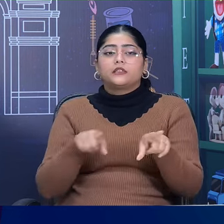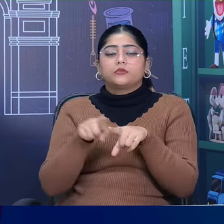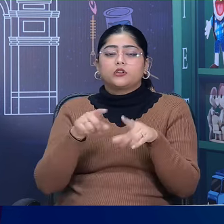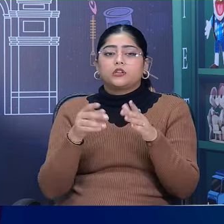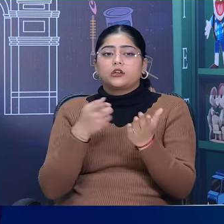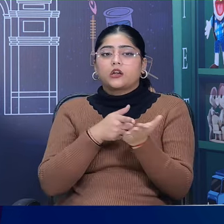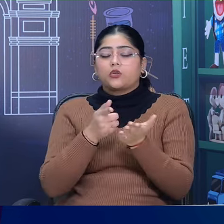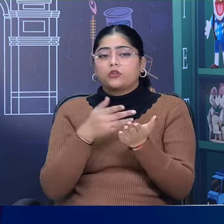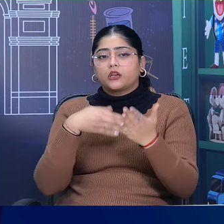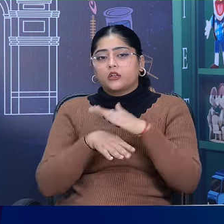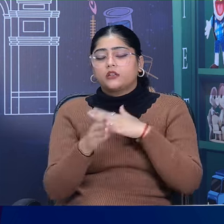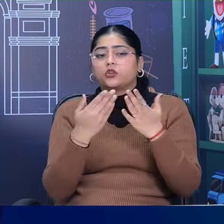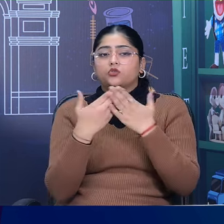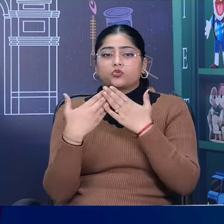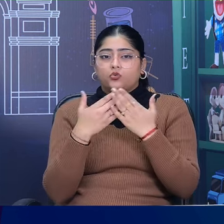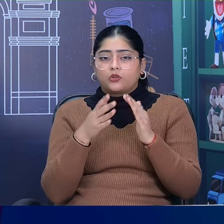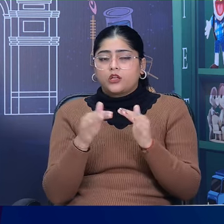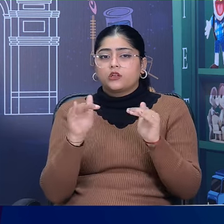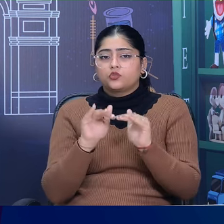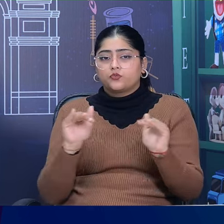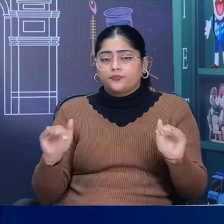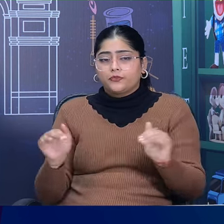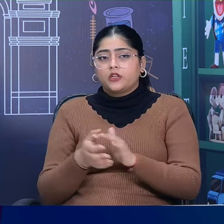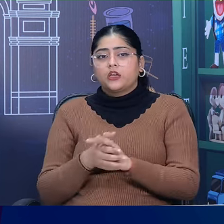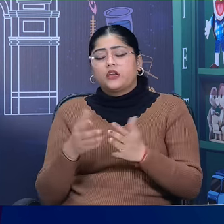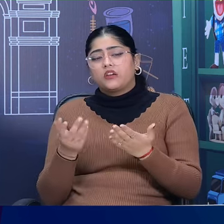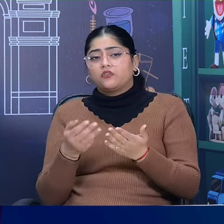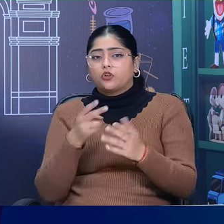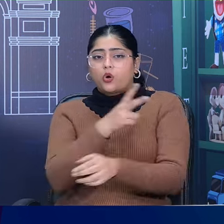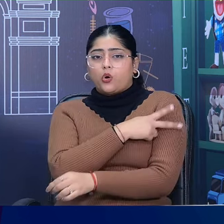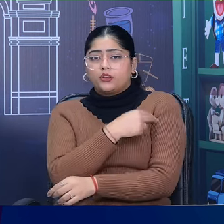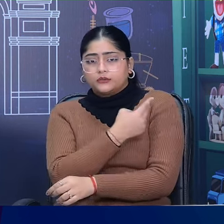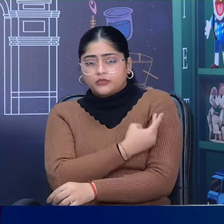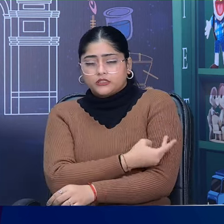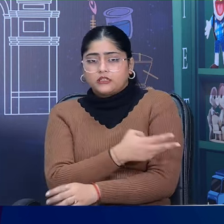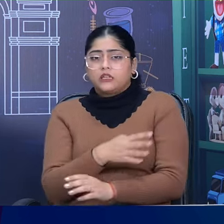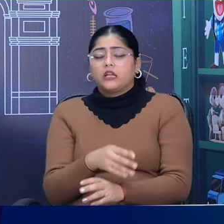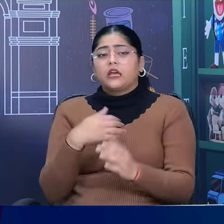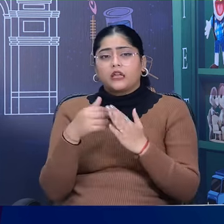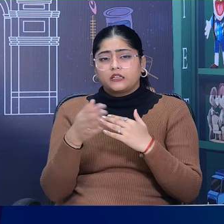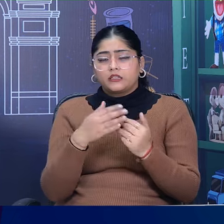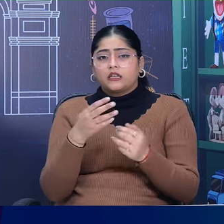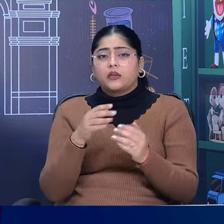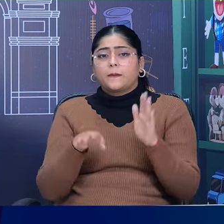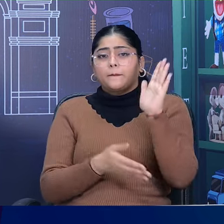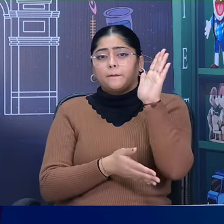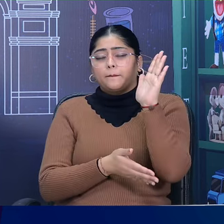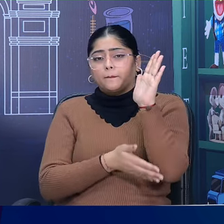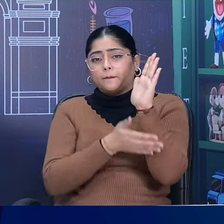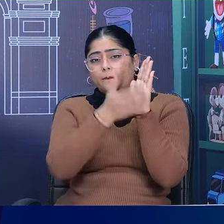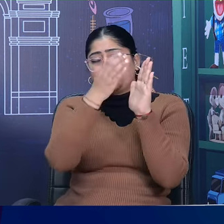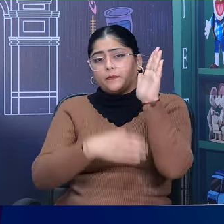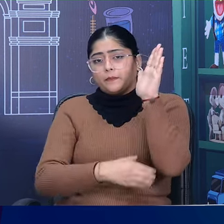जी गांव में जो डिस्पेंसरी है जो हॉस्पिटल की बिल्डिंग है अगर उन बिल्डिंग में कुछ नुकसान हो रखा है टूट फूट हो रखी है उनको ठीक कराने का